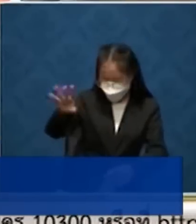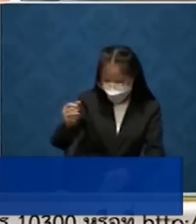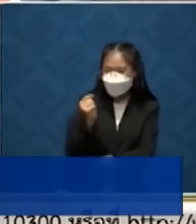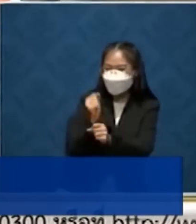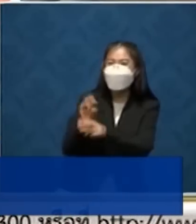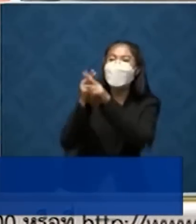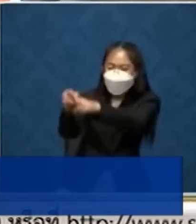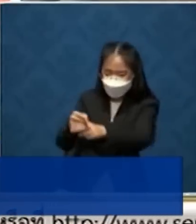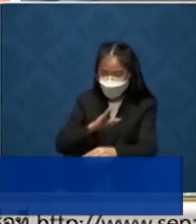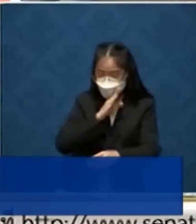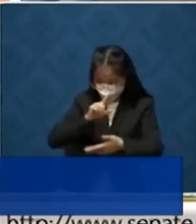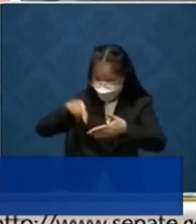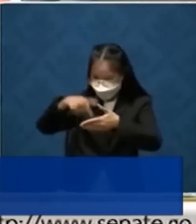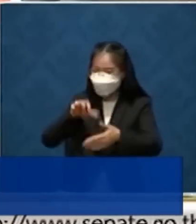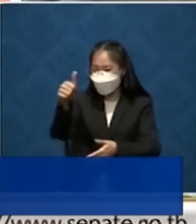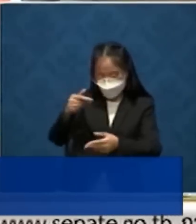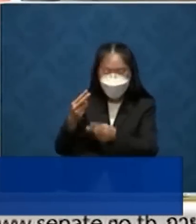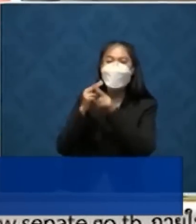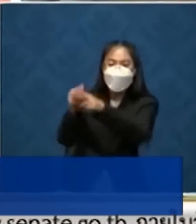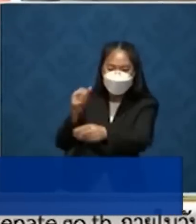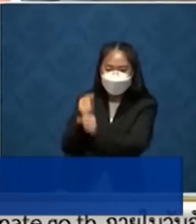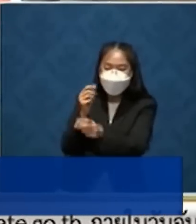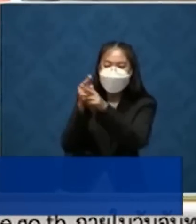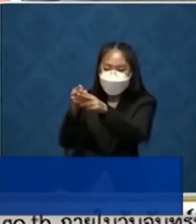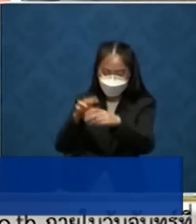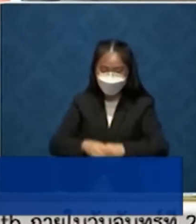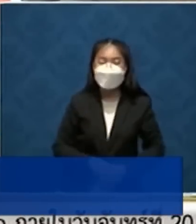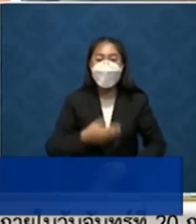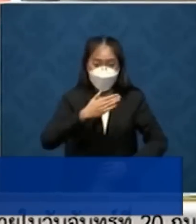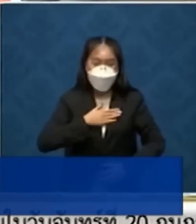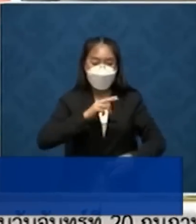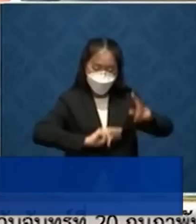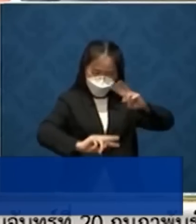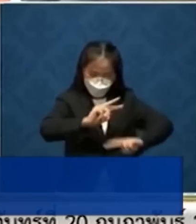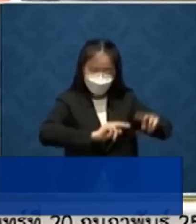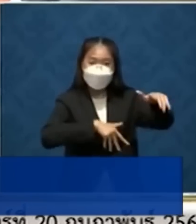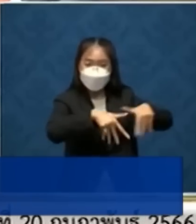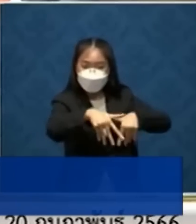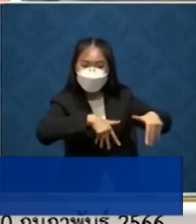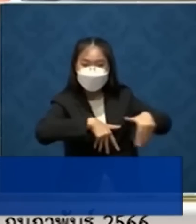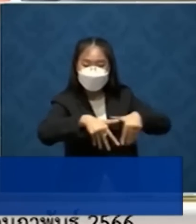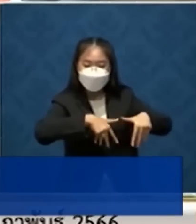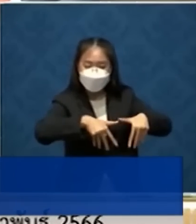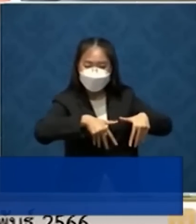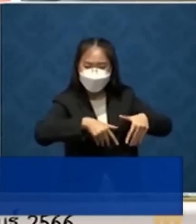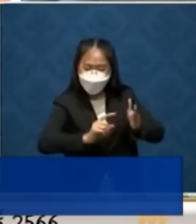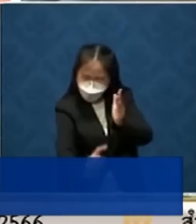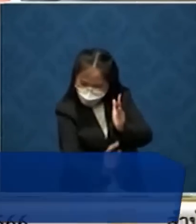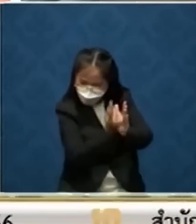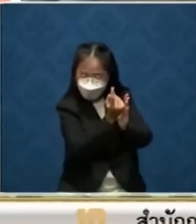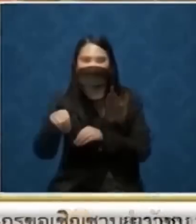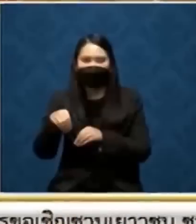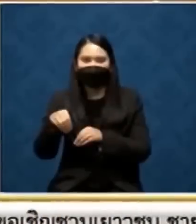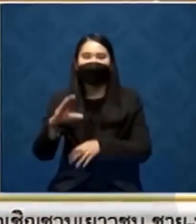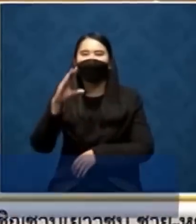นำกล่าวหาตักเตือนและก็หลายอย่างยืนยันว่างานด้านเศรษฐกิจที่ถูกกล่าวหาได้ทำมาหมดแล้ว